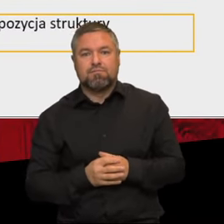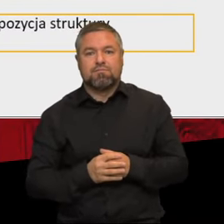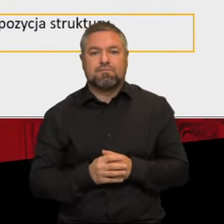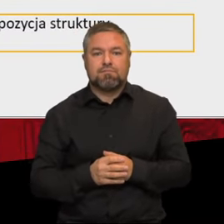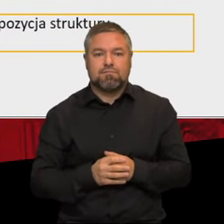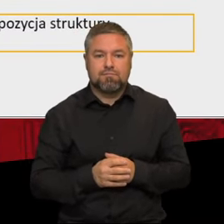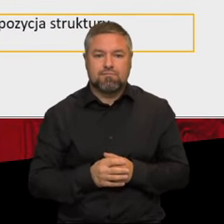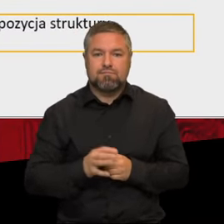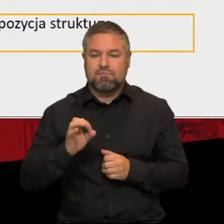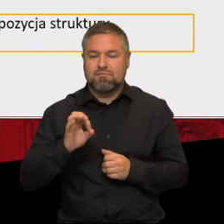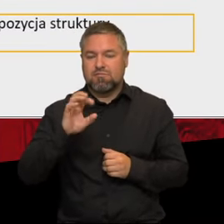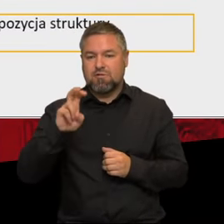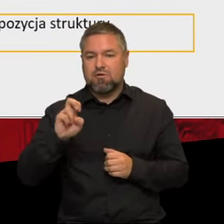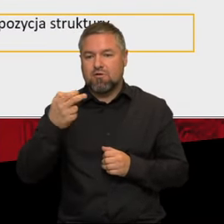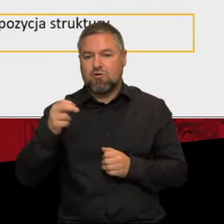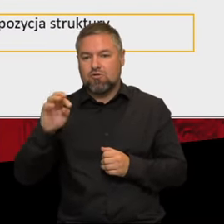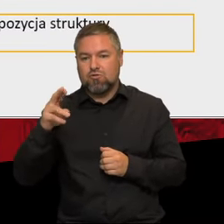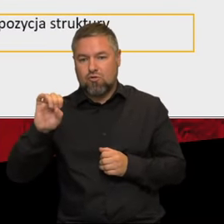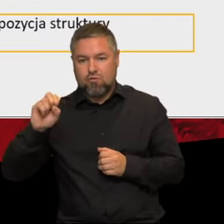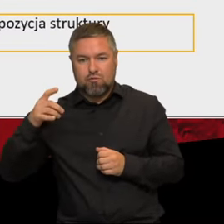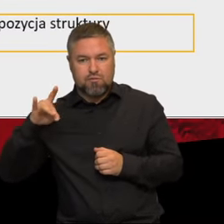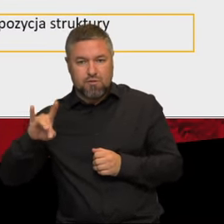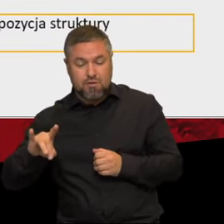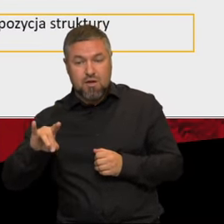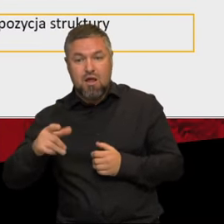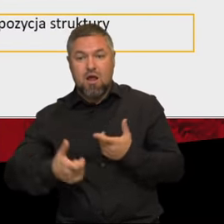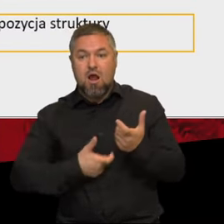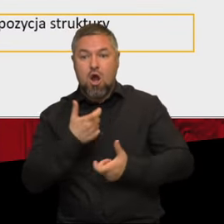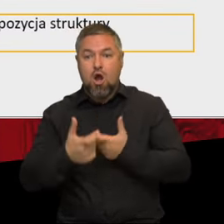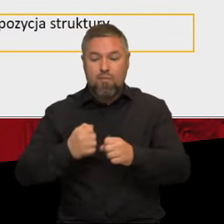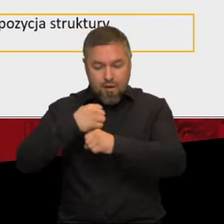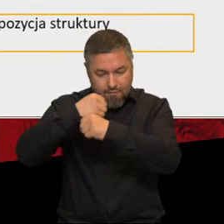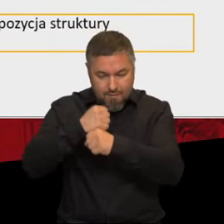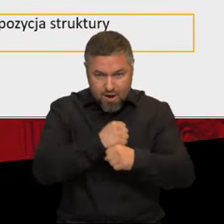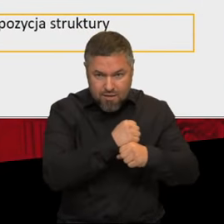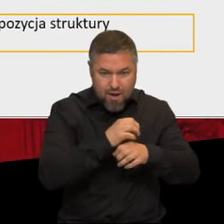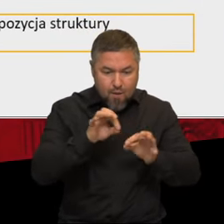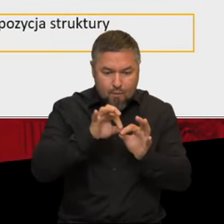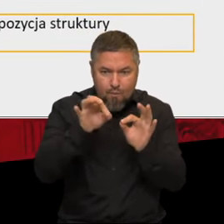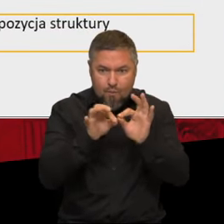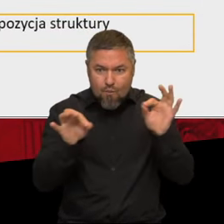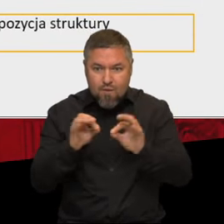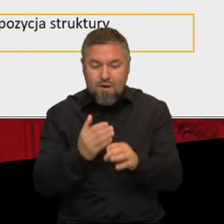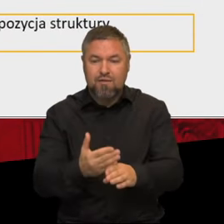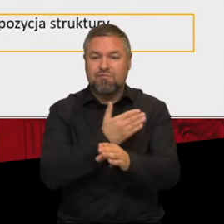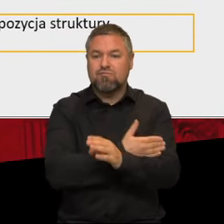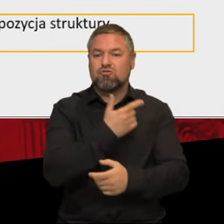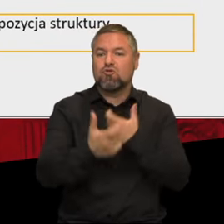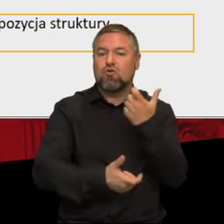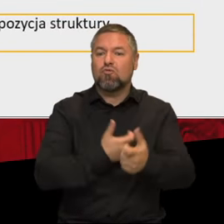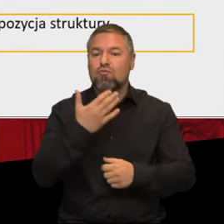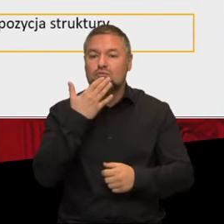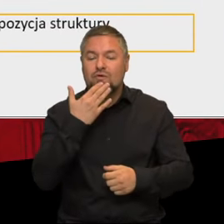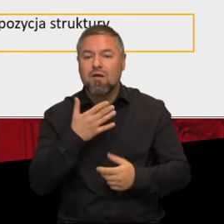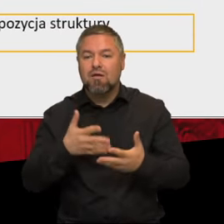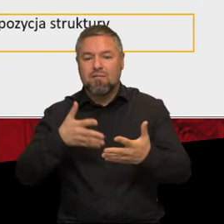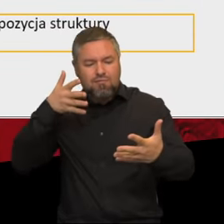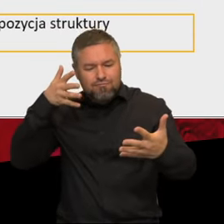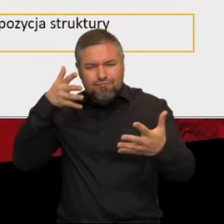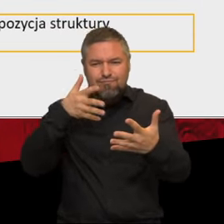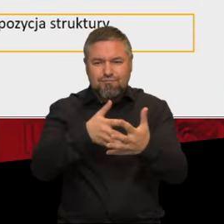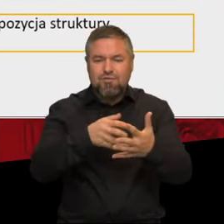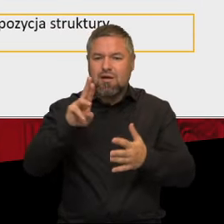zwane synchrotronami, gdzie przy stacjach pomiarowych dokonuje się wcześniej wspomnianego przepuszczenia